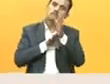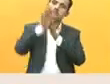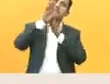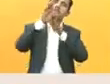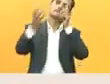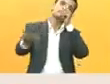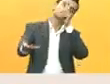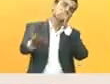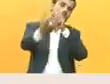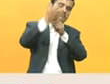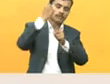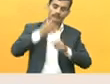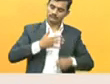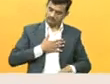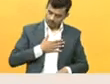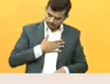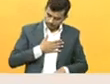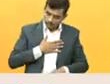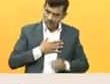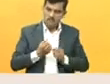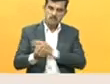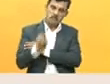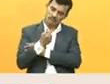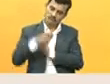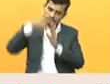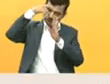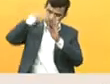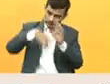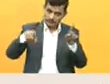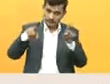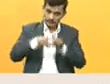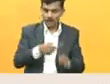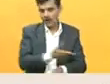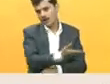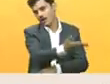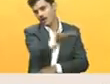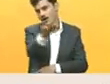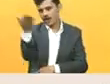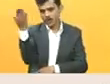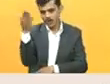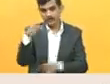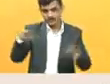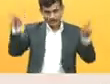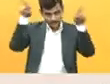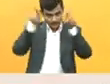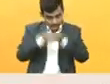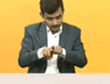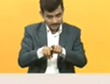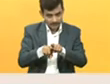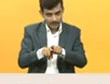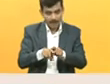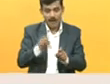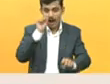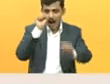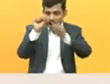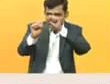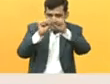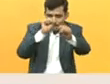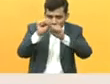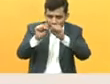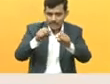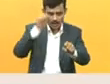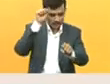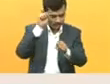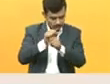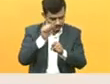पर मेरा विश्वास और बढ़ता है। आप सब इसी तरह अपने अपने काम